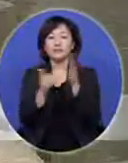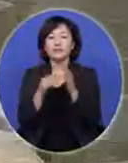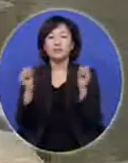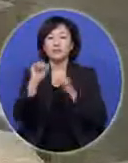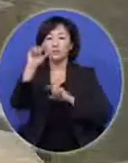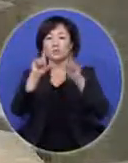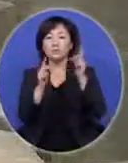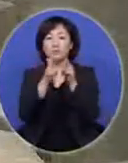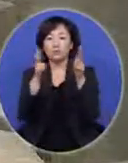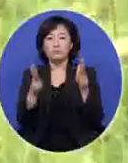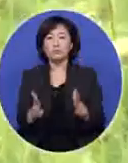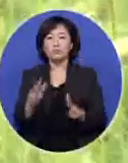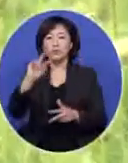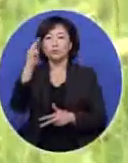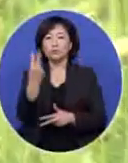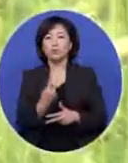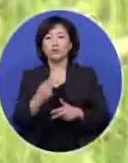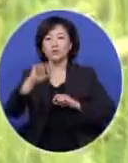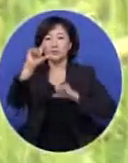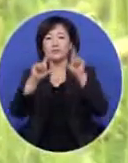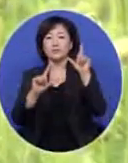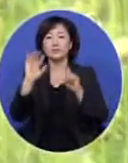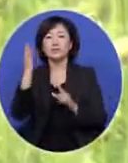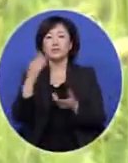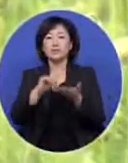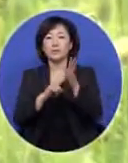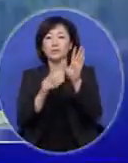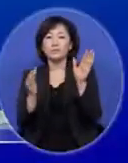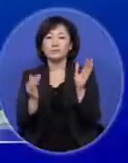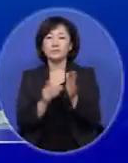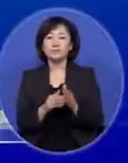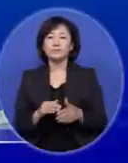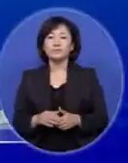이어지다 주말부터 평년 기온을 회복하겠다고 예보했습니다.